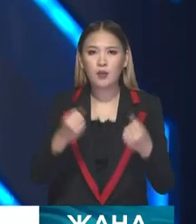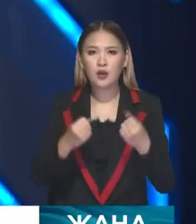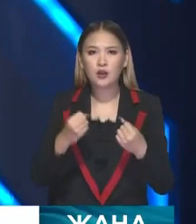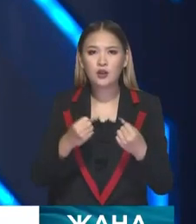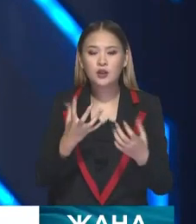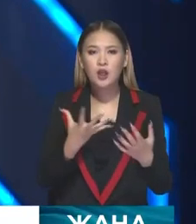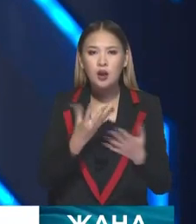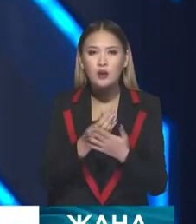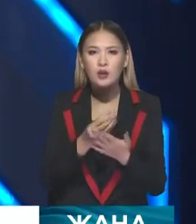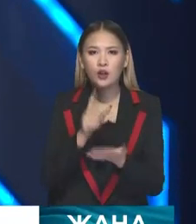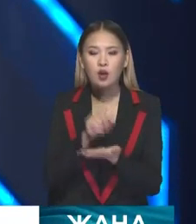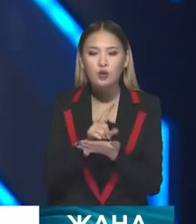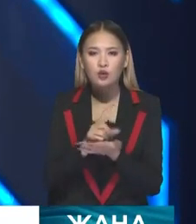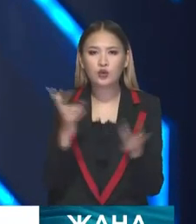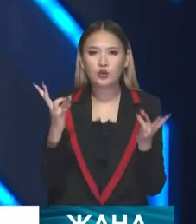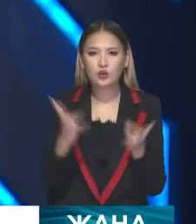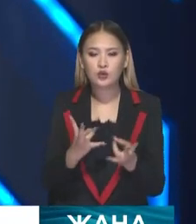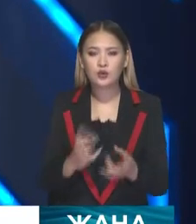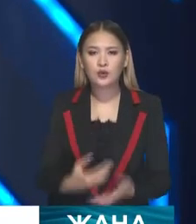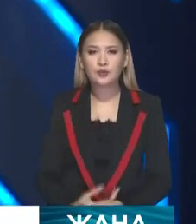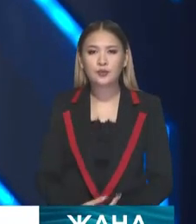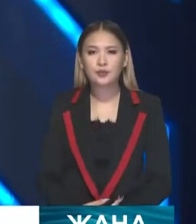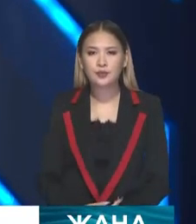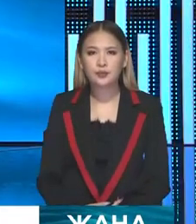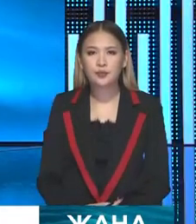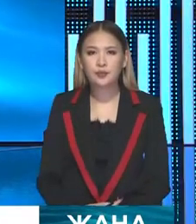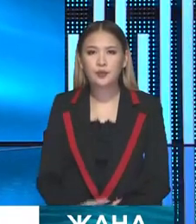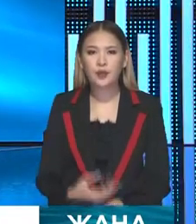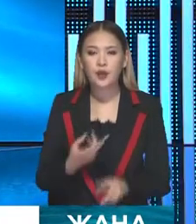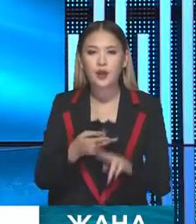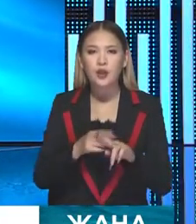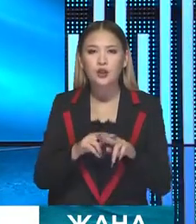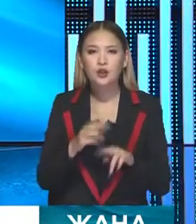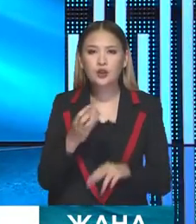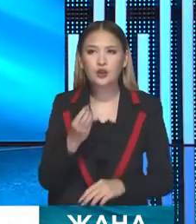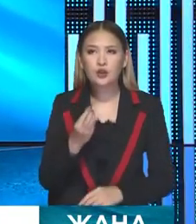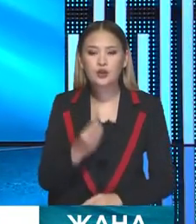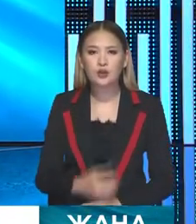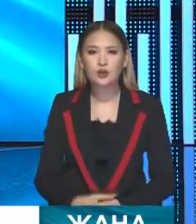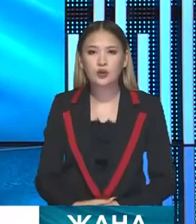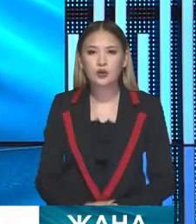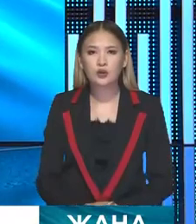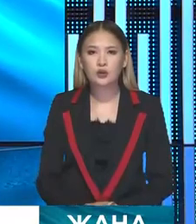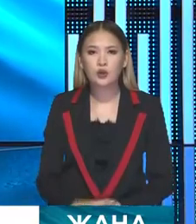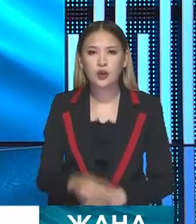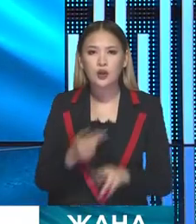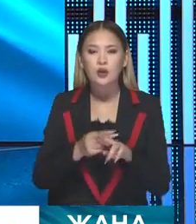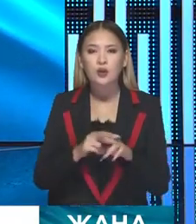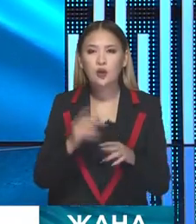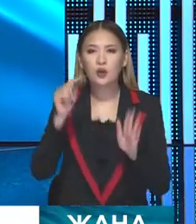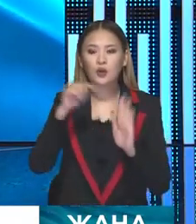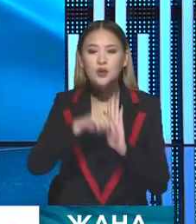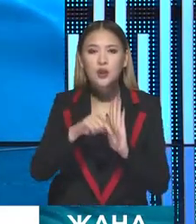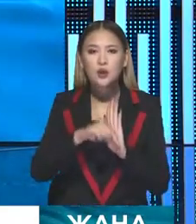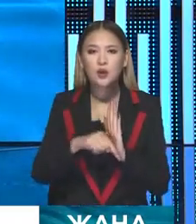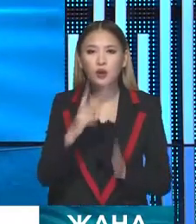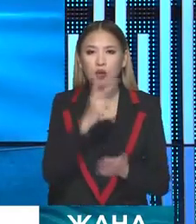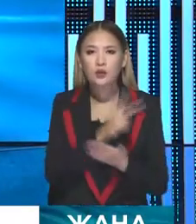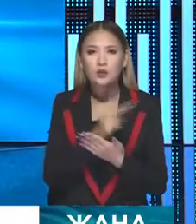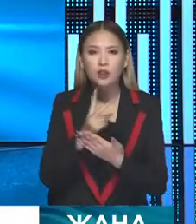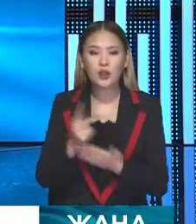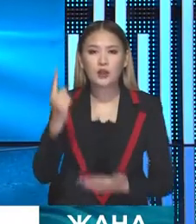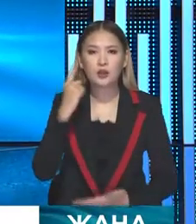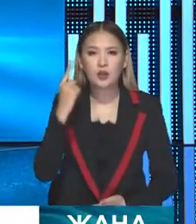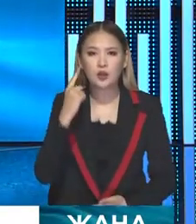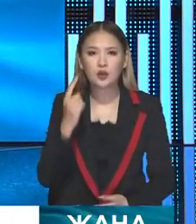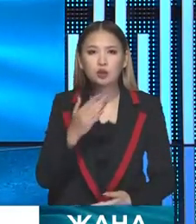керек. Жақсы. Енді мынадай мәселе. Енді өз орталарымызда жиі көріп жатамыз, естіп жатамыз,